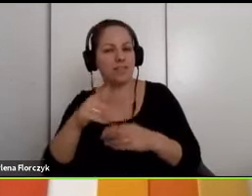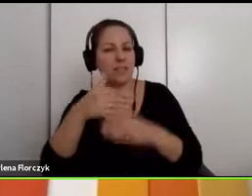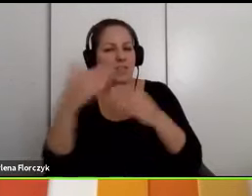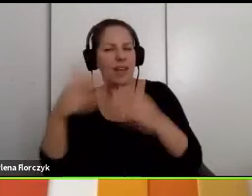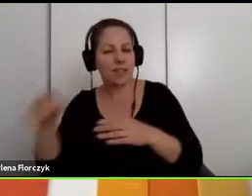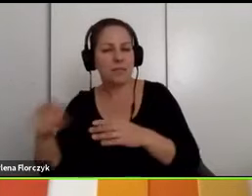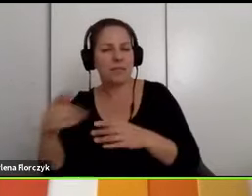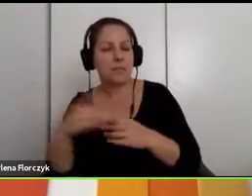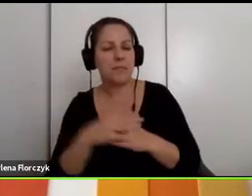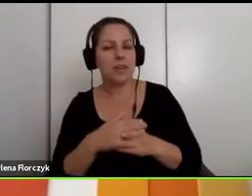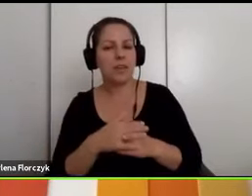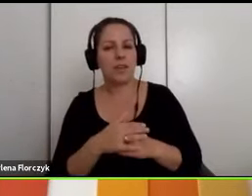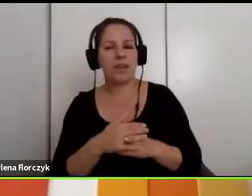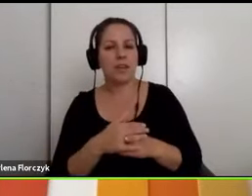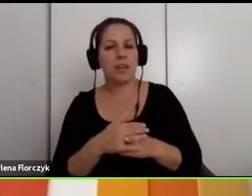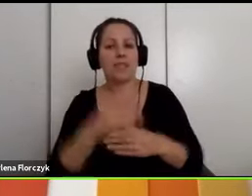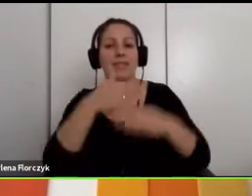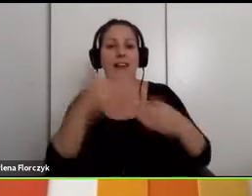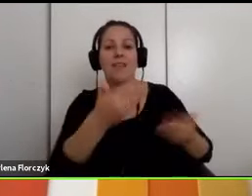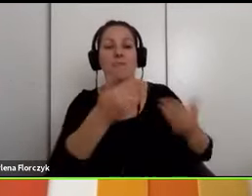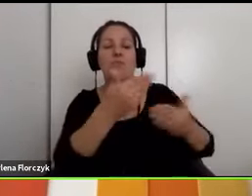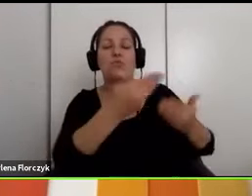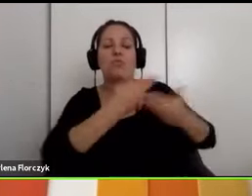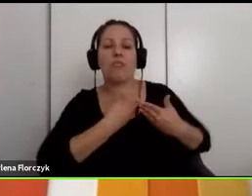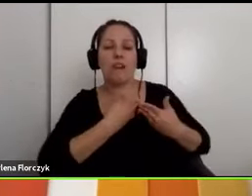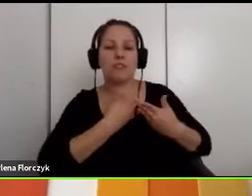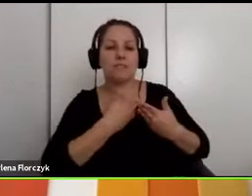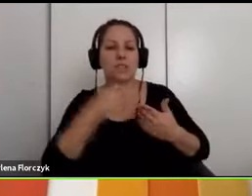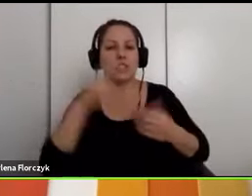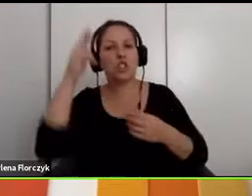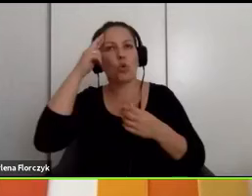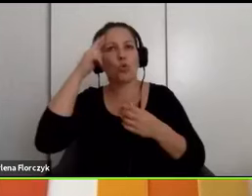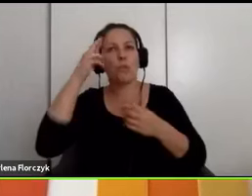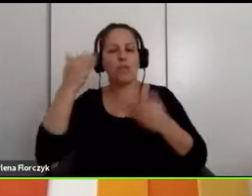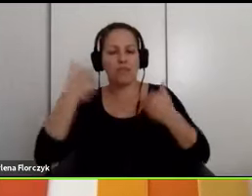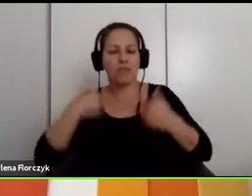sposób, że teatr może dać zrozumienie siebie,